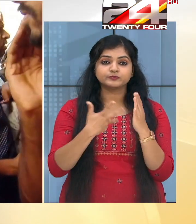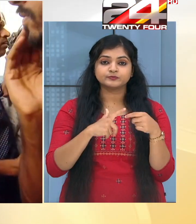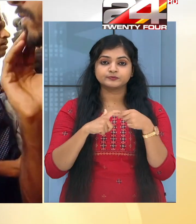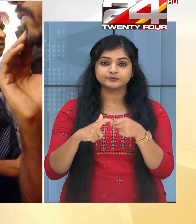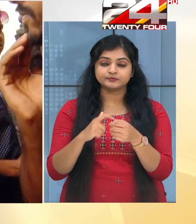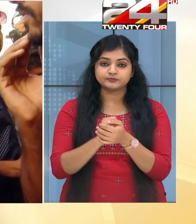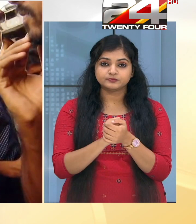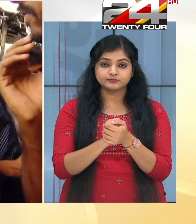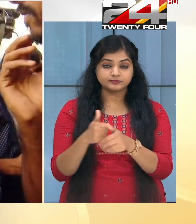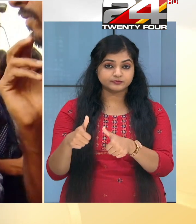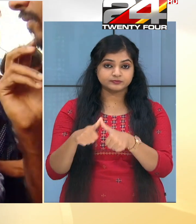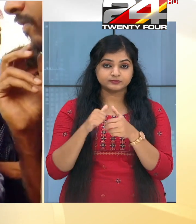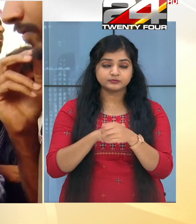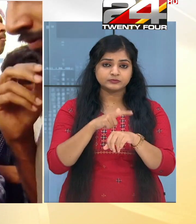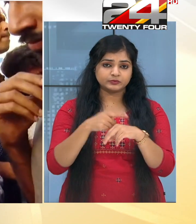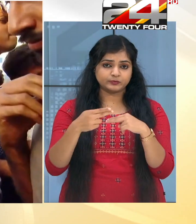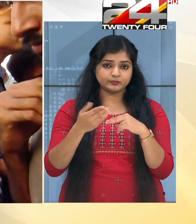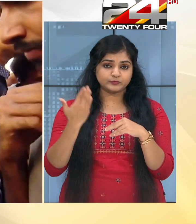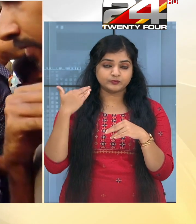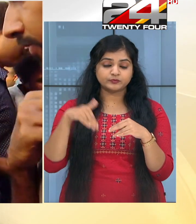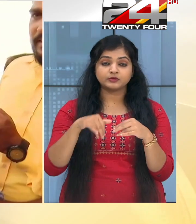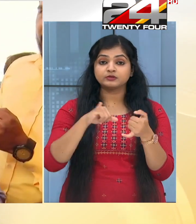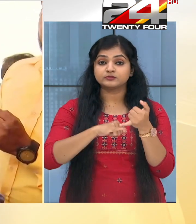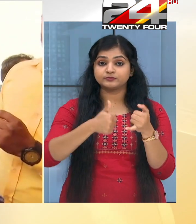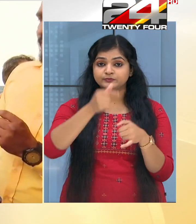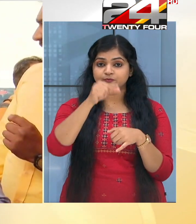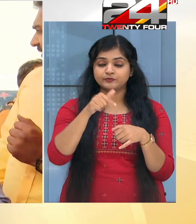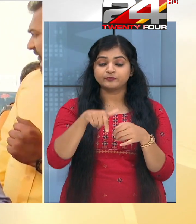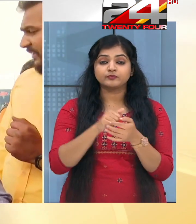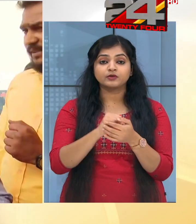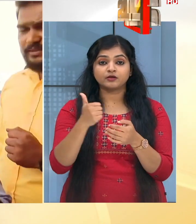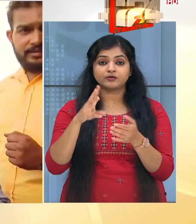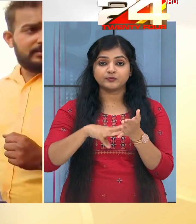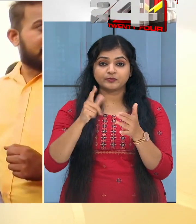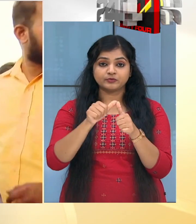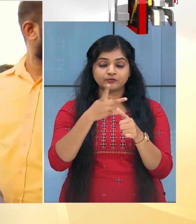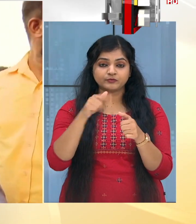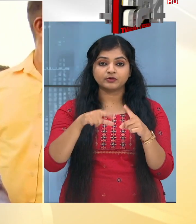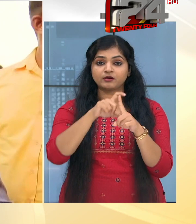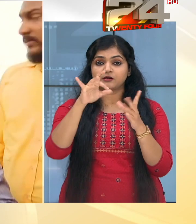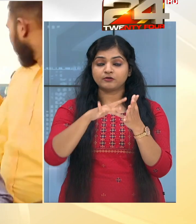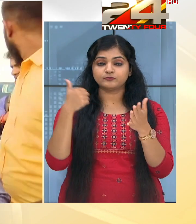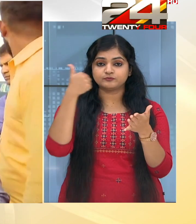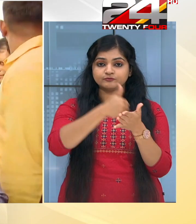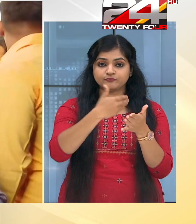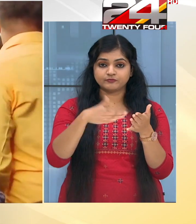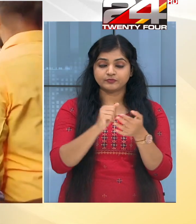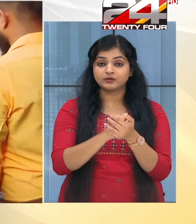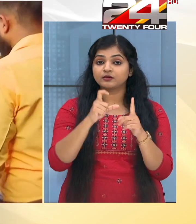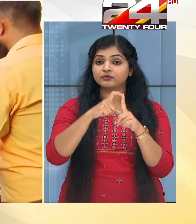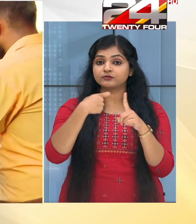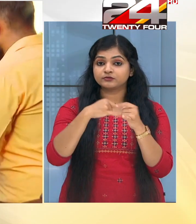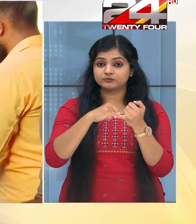പ്രജിൻ, അല്പത്തിന് മുമ്പാണ് സിദ്ധരാമയ്യയും അതോടൊപ്പം തന്നെ ചില എം എൽ എമാരും ഡൽഹിയിലെത്തിയത്. ഡി കെ ശിവകുമാറും ഇന്ന് ഡൽഹിയിലേക്ക് എത്തിയിരിക്കും. 2 മണിയോടെ